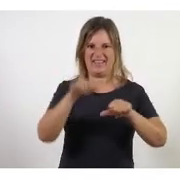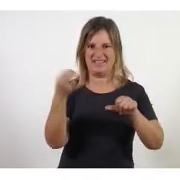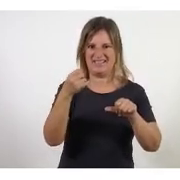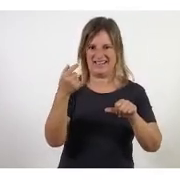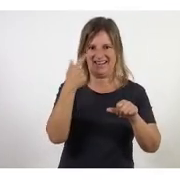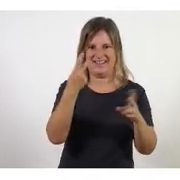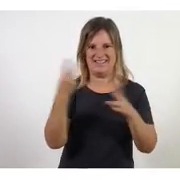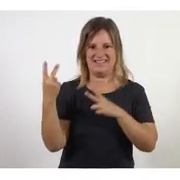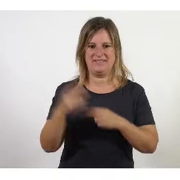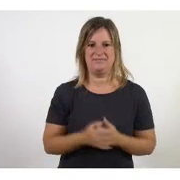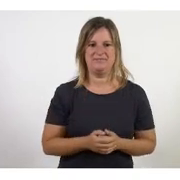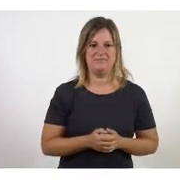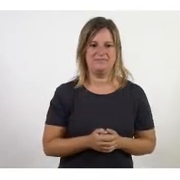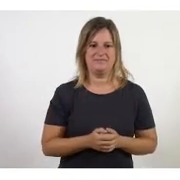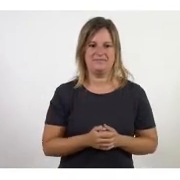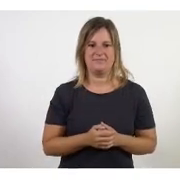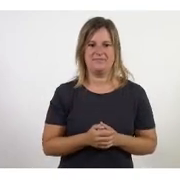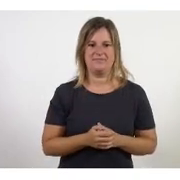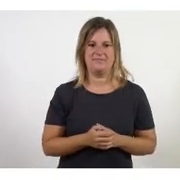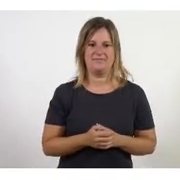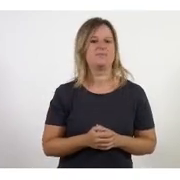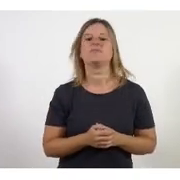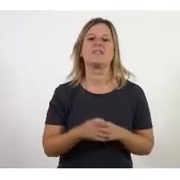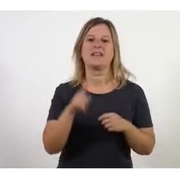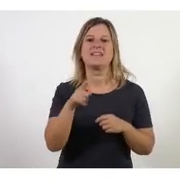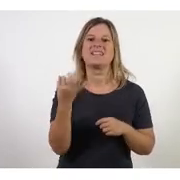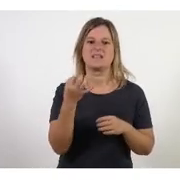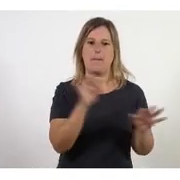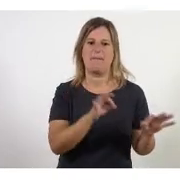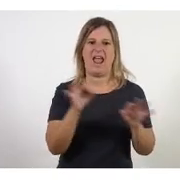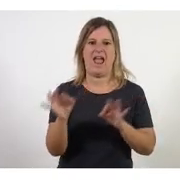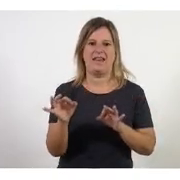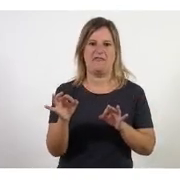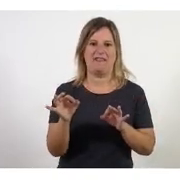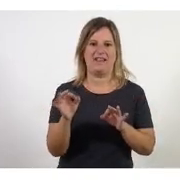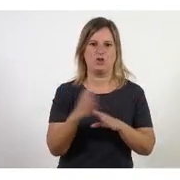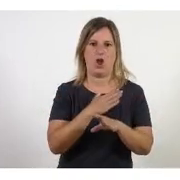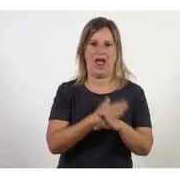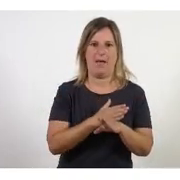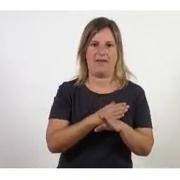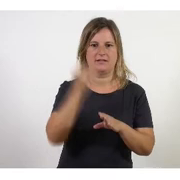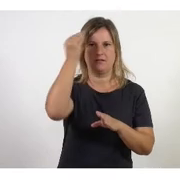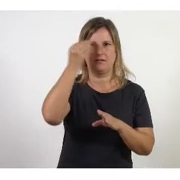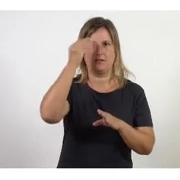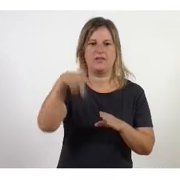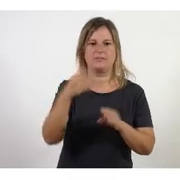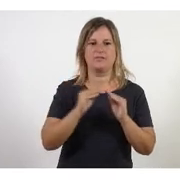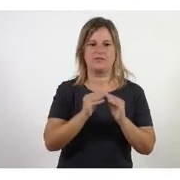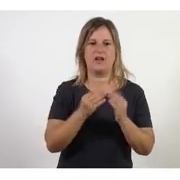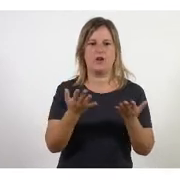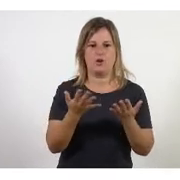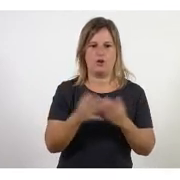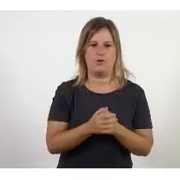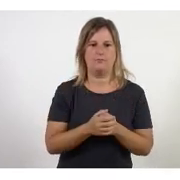l'altre, i comença, això és la planificació, aquests són els ingredients, i aquí són els passos. Primer hem d'omplir-ho